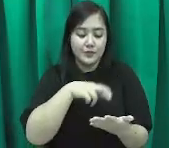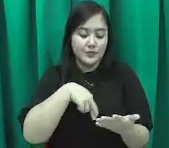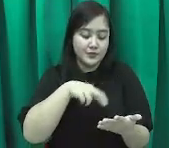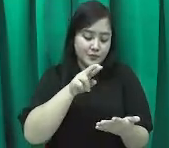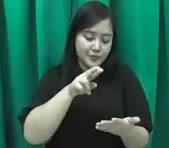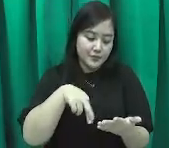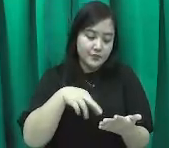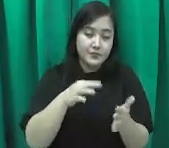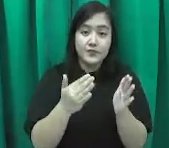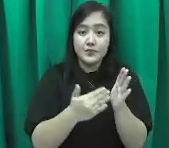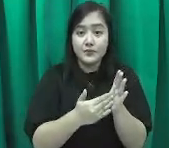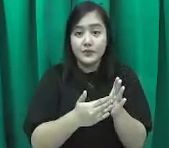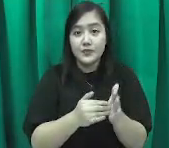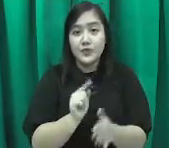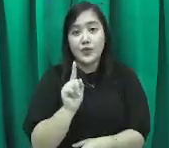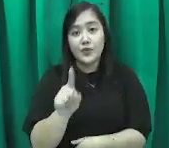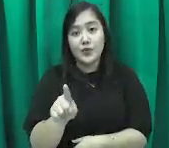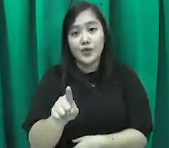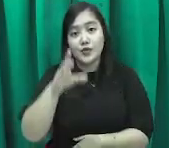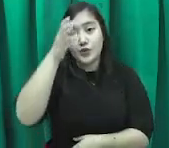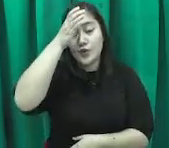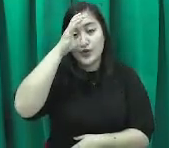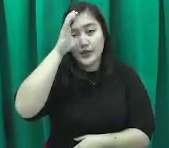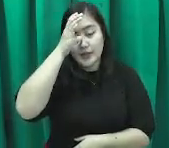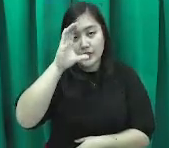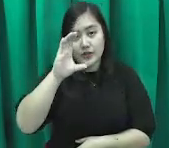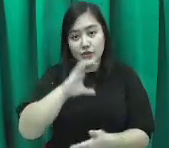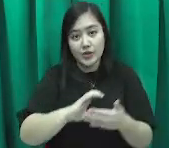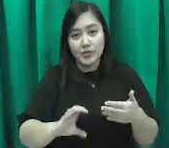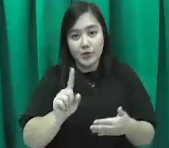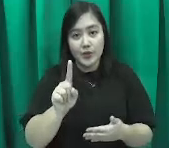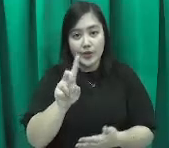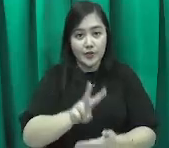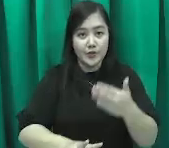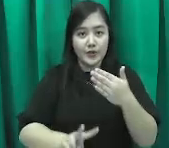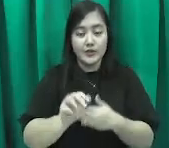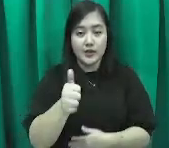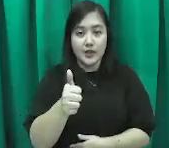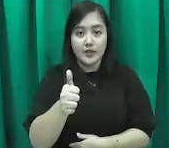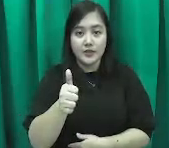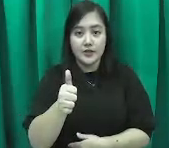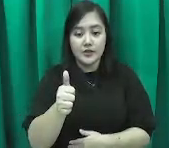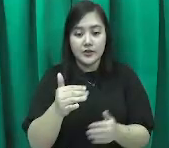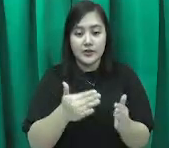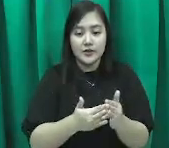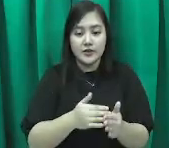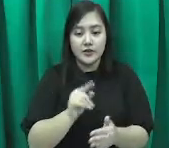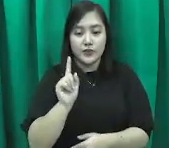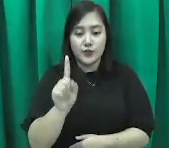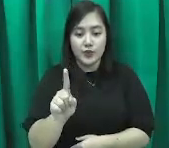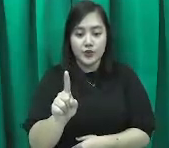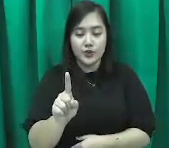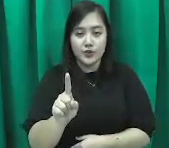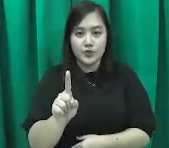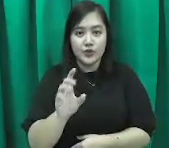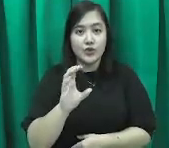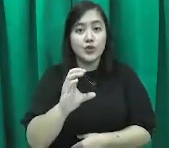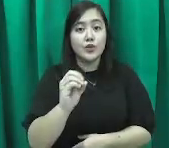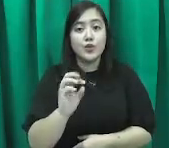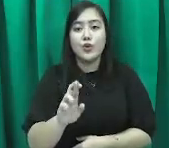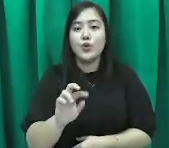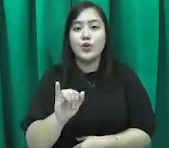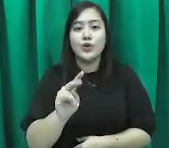1 Corinthians chapter 1 verse 10. Sabi sa Bible, "Now I beseech you, brethren, by the name of our Lord Jesus